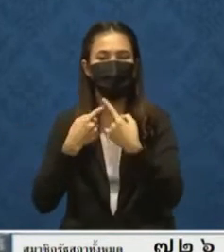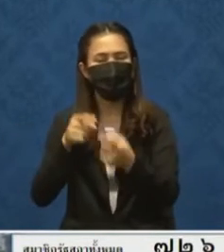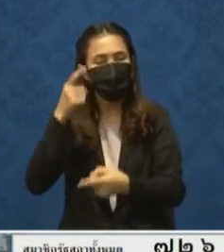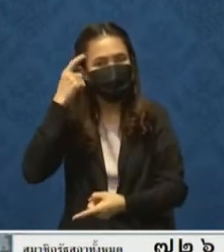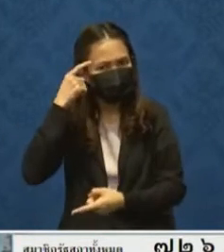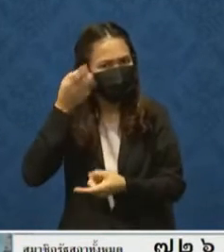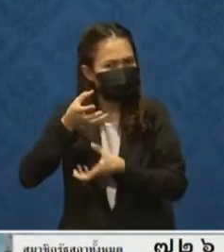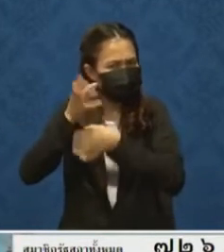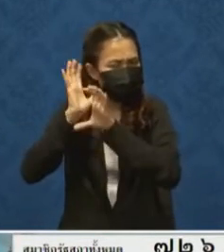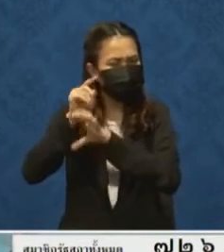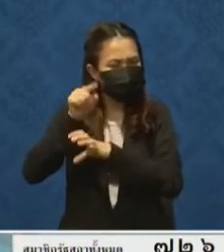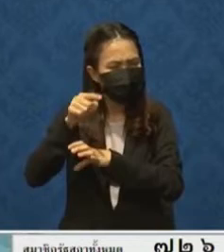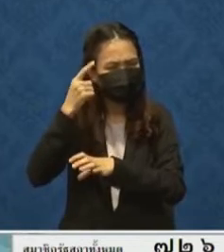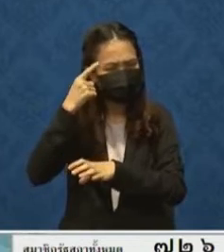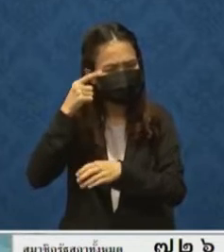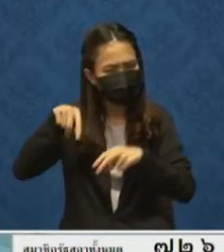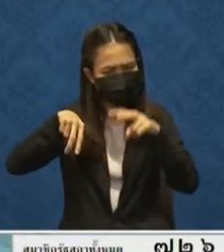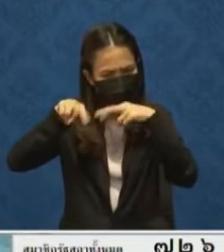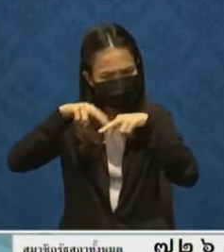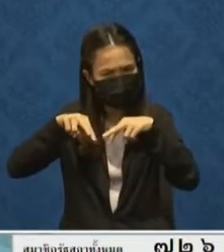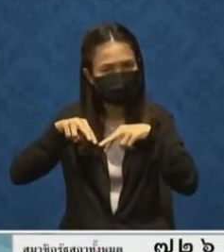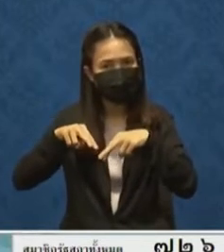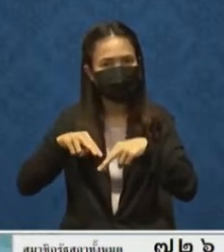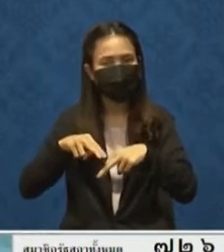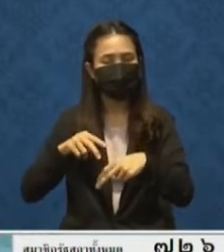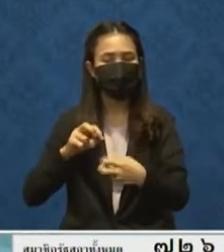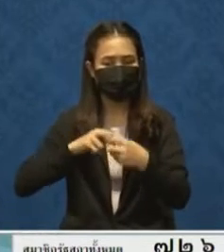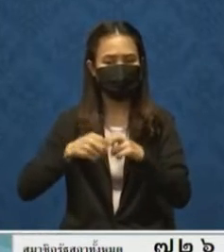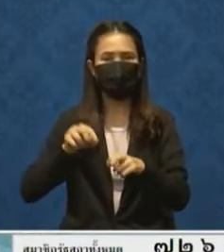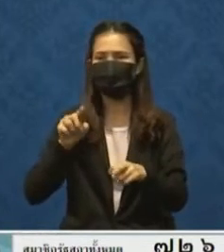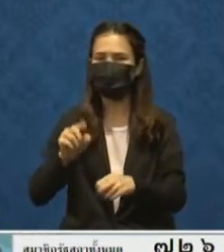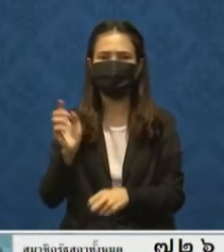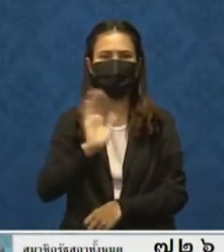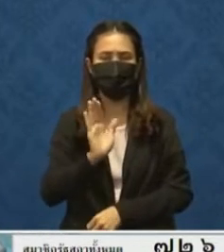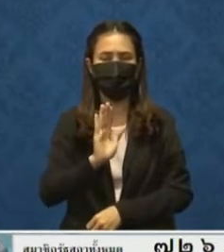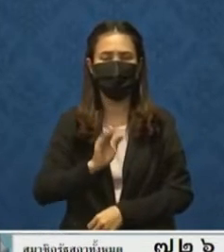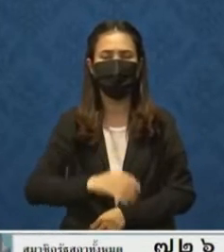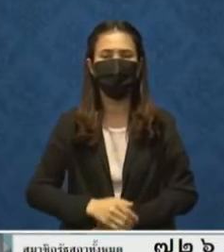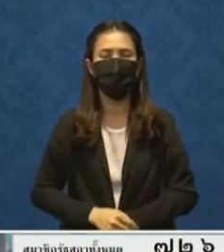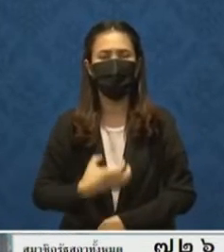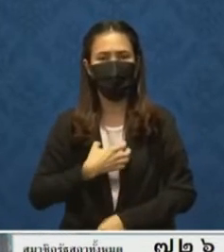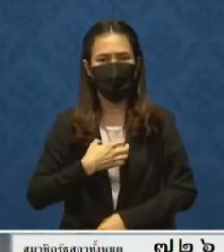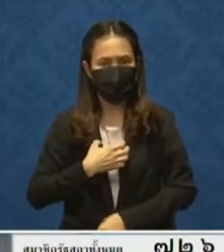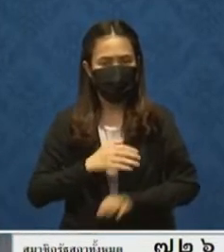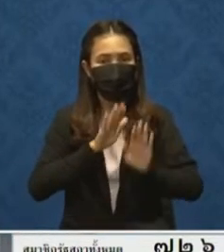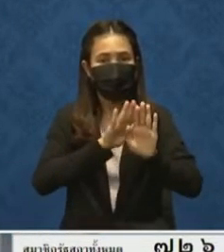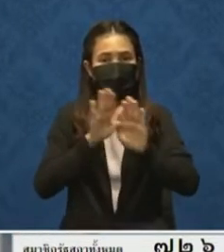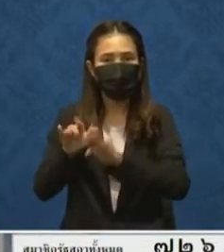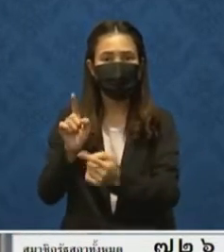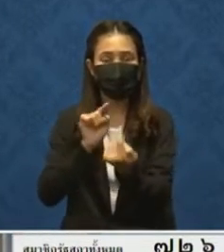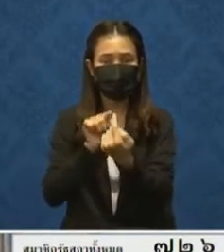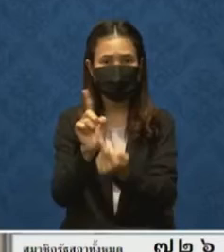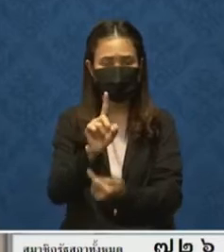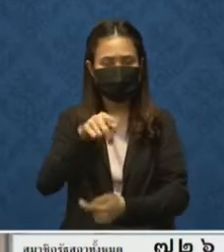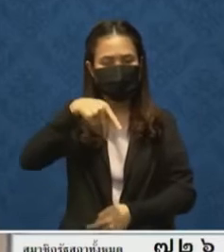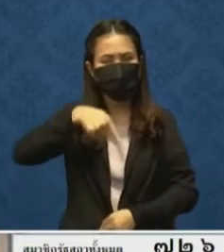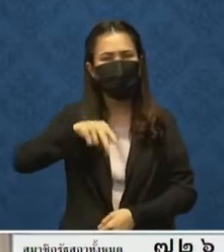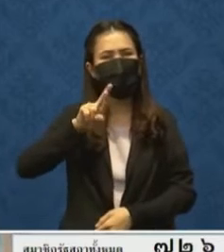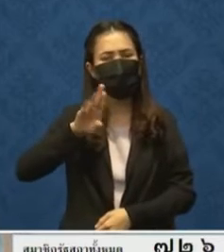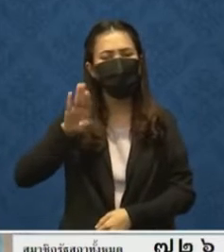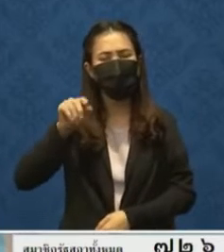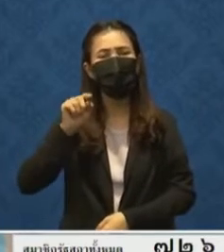นี้ อย่าให้มีเกิดขึนให้ได้แล้วอีกเรื่องนึอยากจะฝากไ้เลยนะครับพ.โนี้ pec